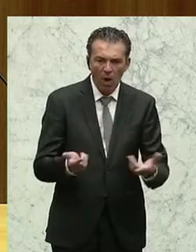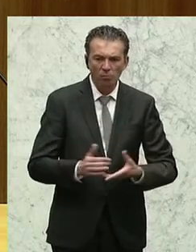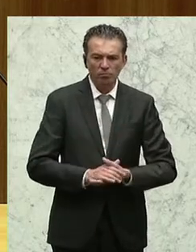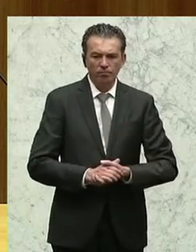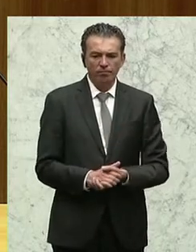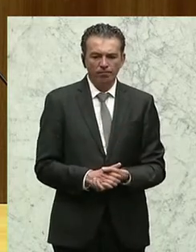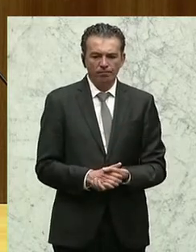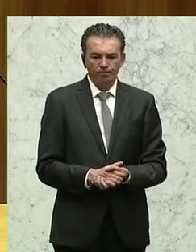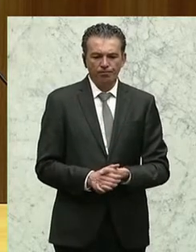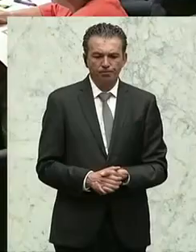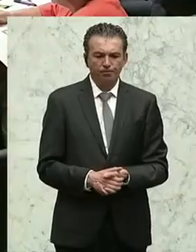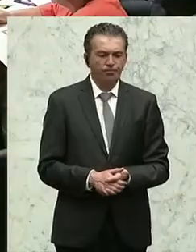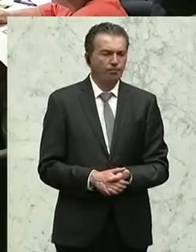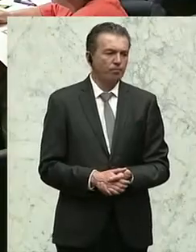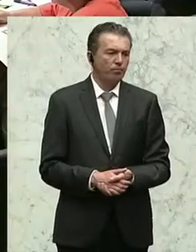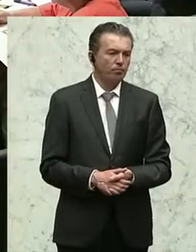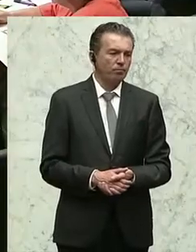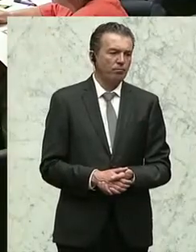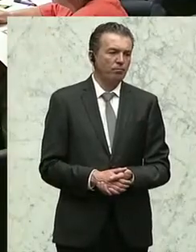zuzulassen.